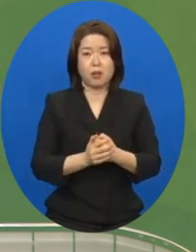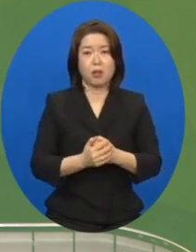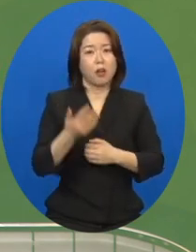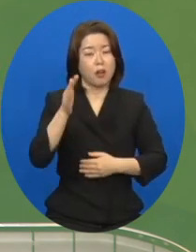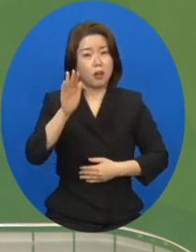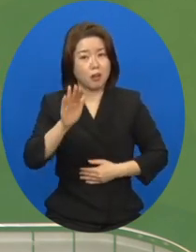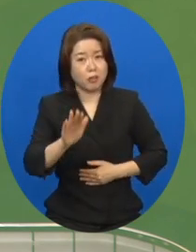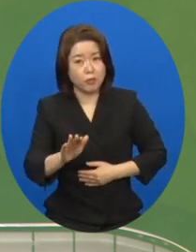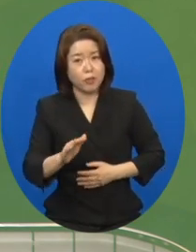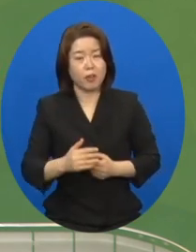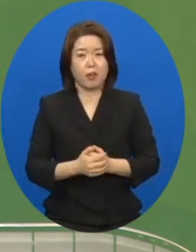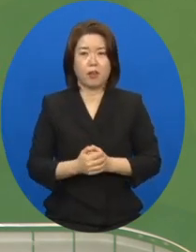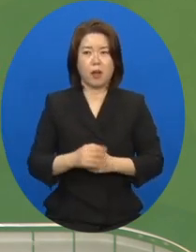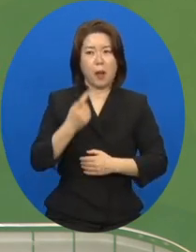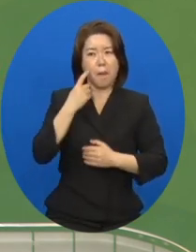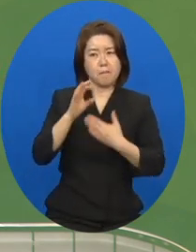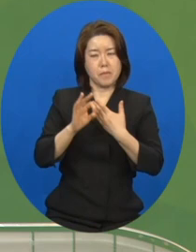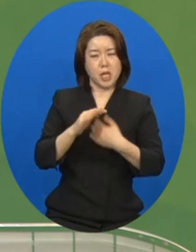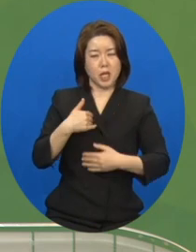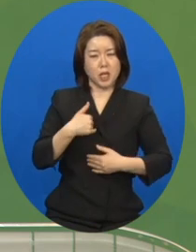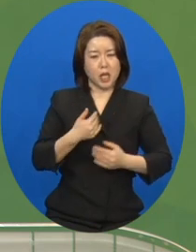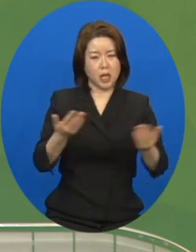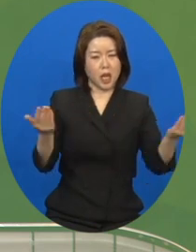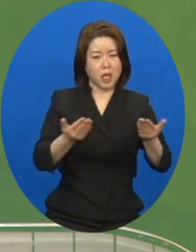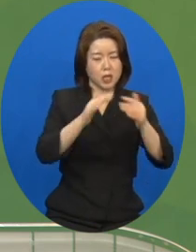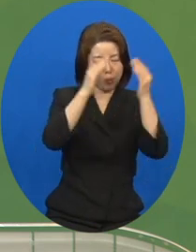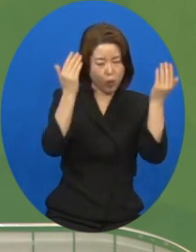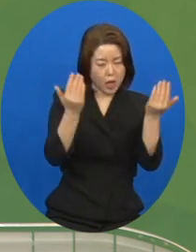그렇지만 만약에 은퇴를 하게 되면